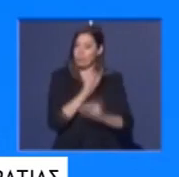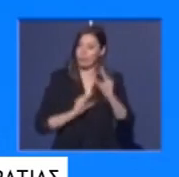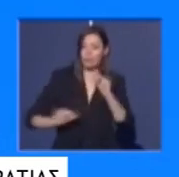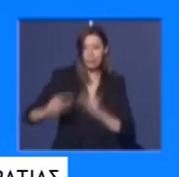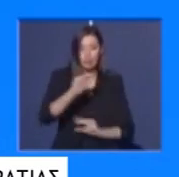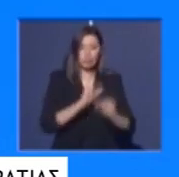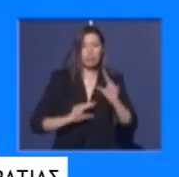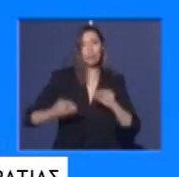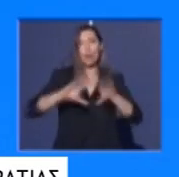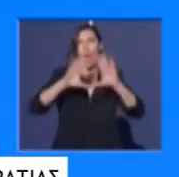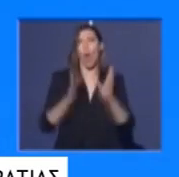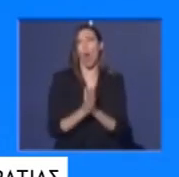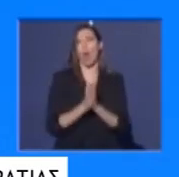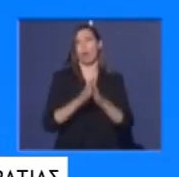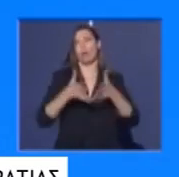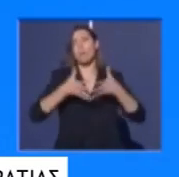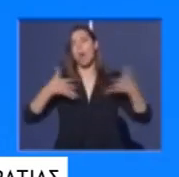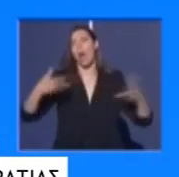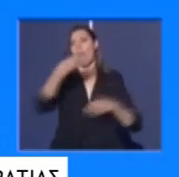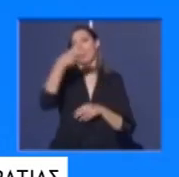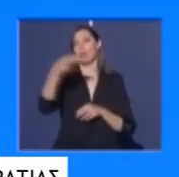μεγάλα ζητήματα της εποχής.